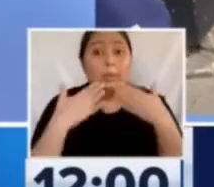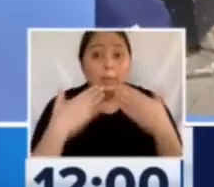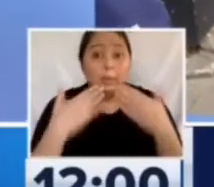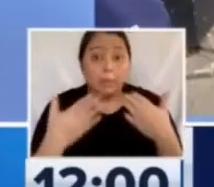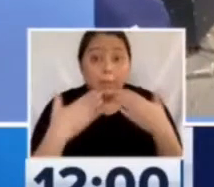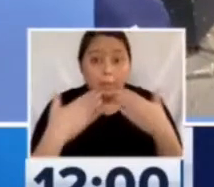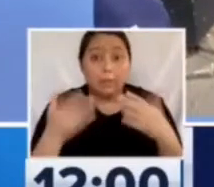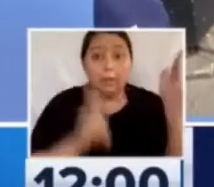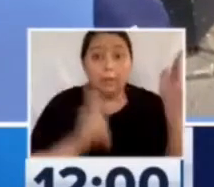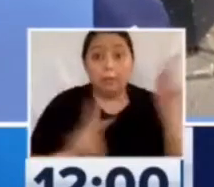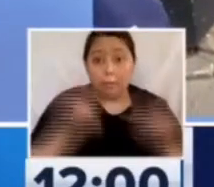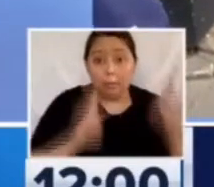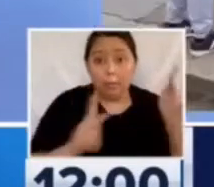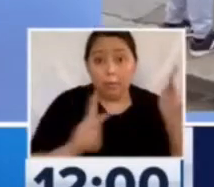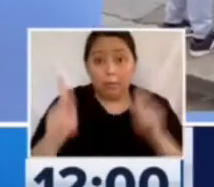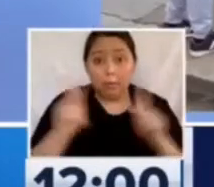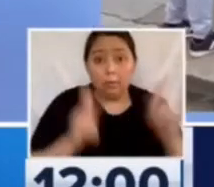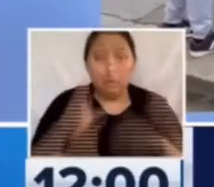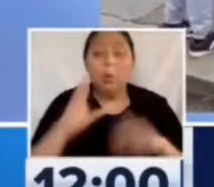sa mga